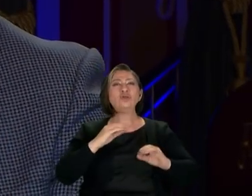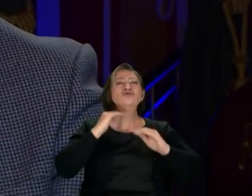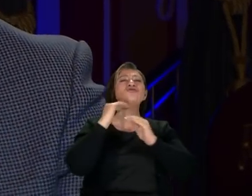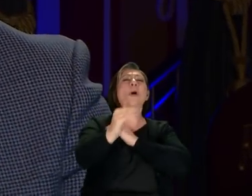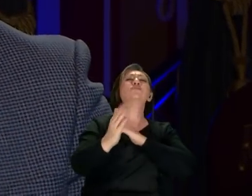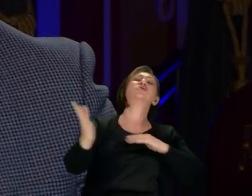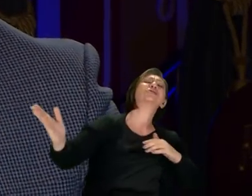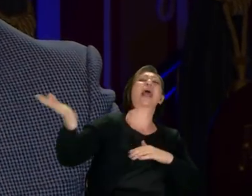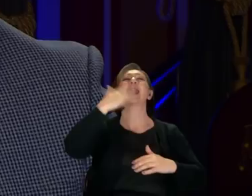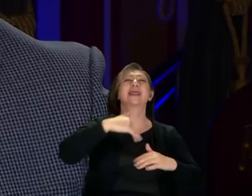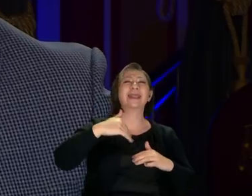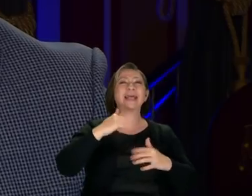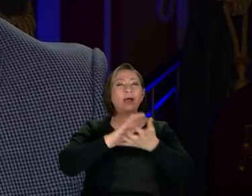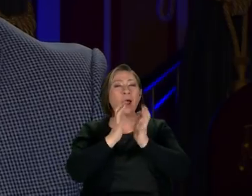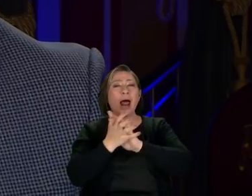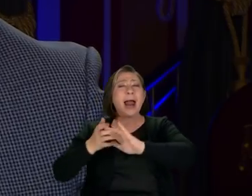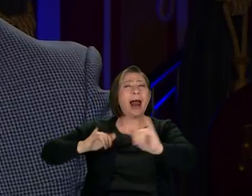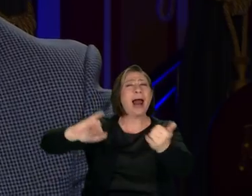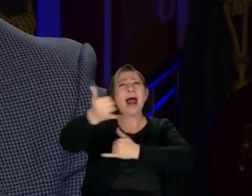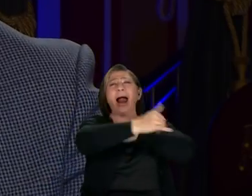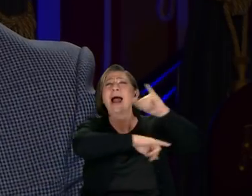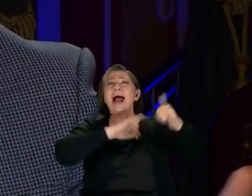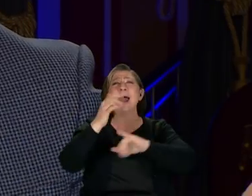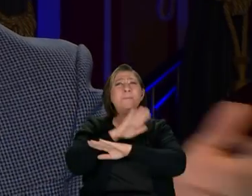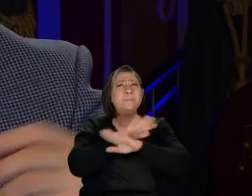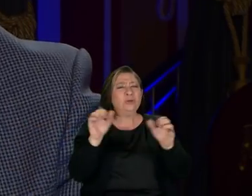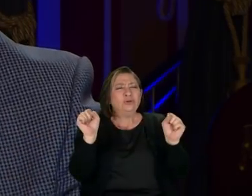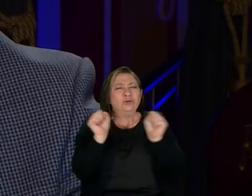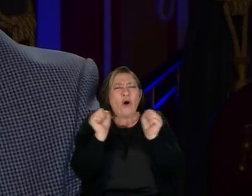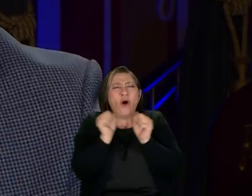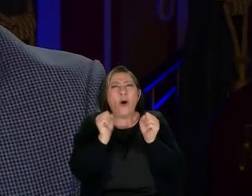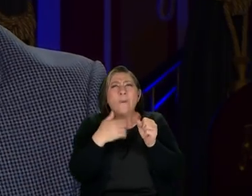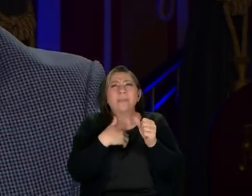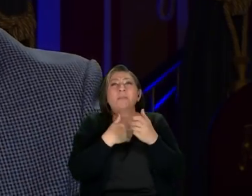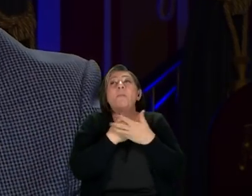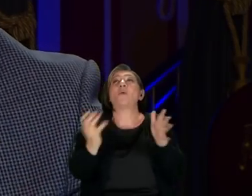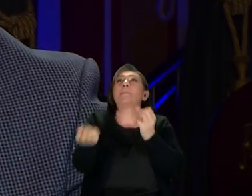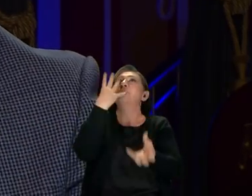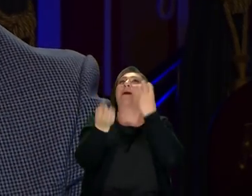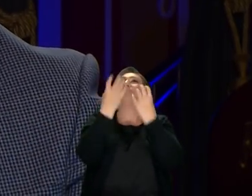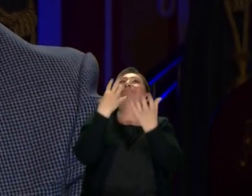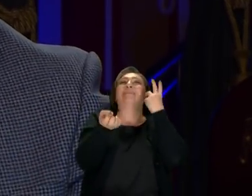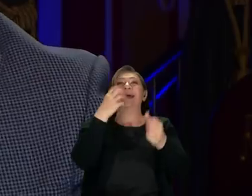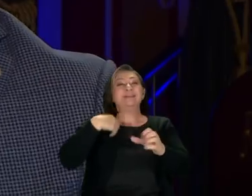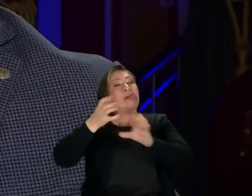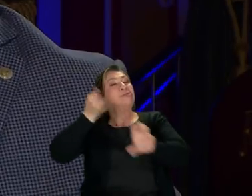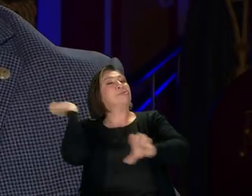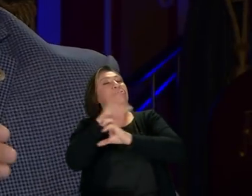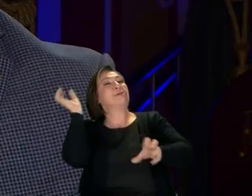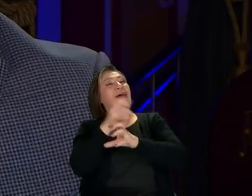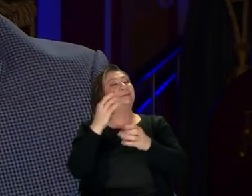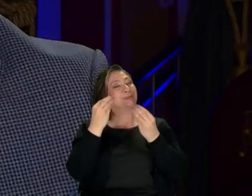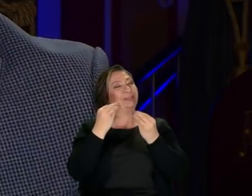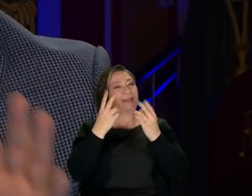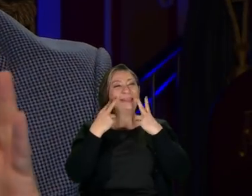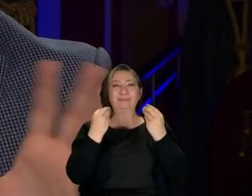Şimdi geldik orada. Kar topunu oynadık. Bitti, soğuk. Ben de epey bir perişan ettiler. Yakalamışken rektörü güzel bir hop.